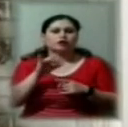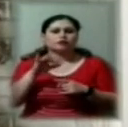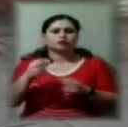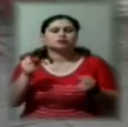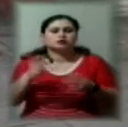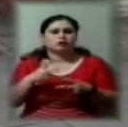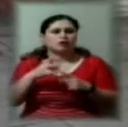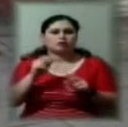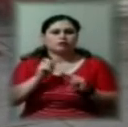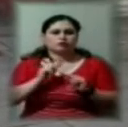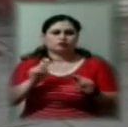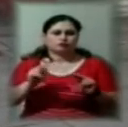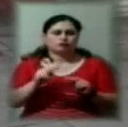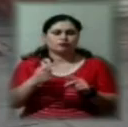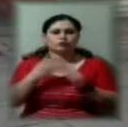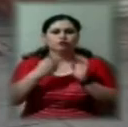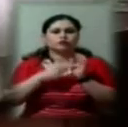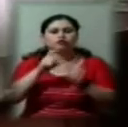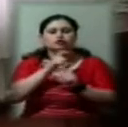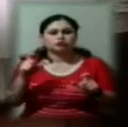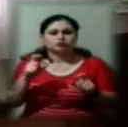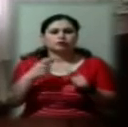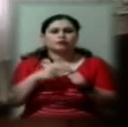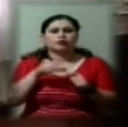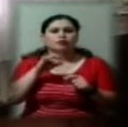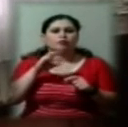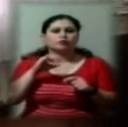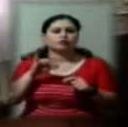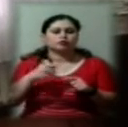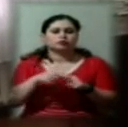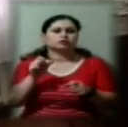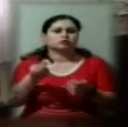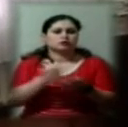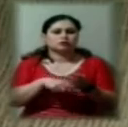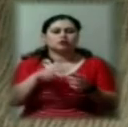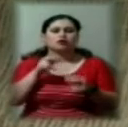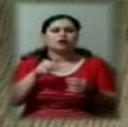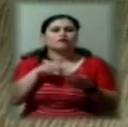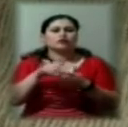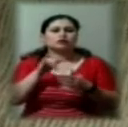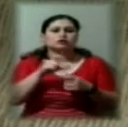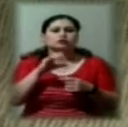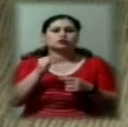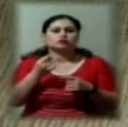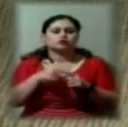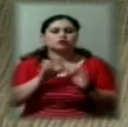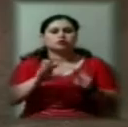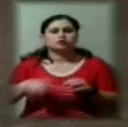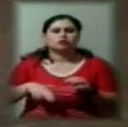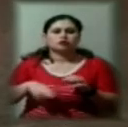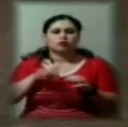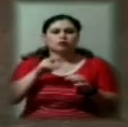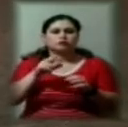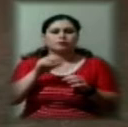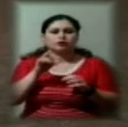вчитель. 44-та школа. Медпункт зачинений. Як виходитимуть із ситуації, розповів директор Олександр Перегняк.